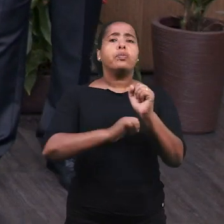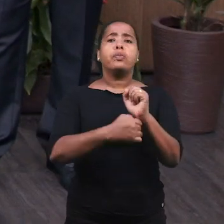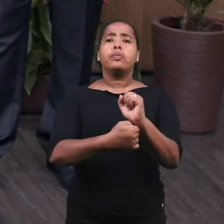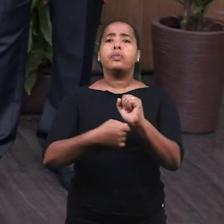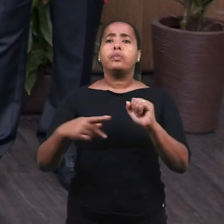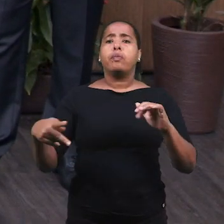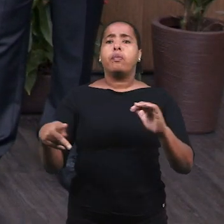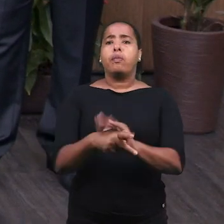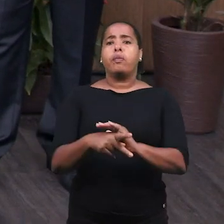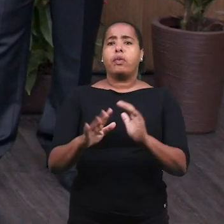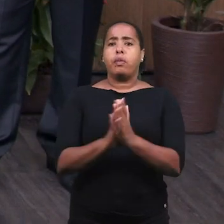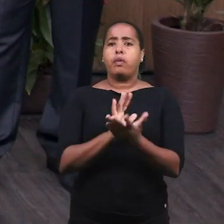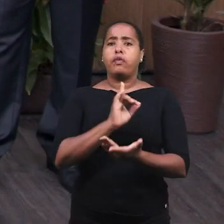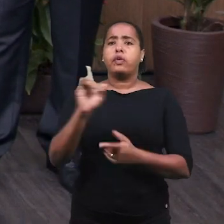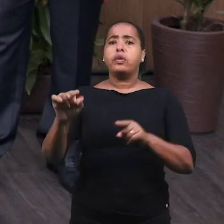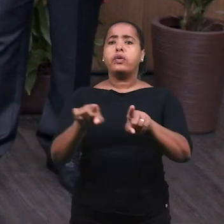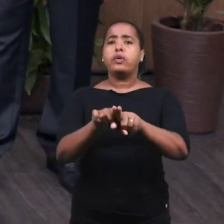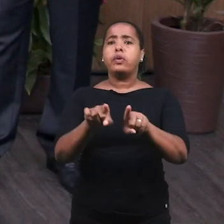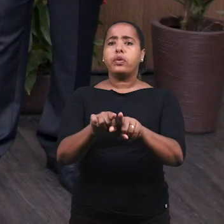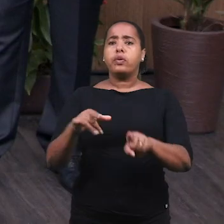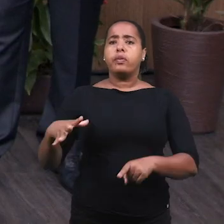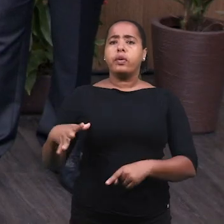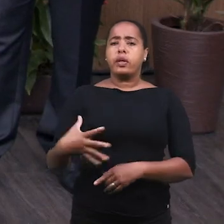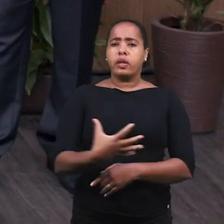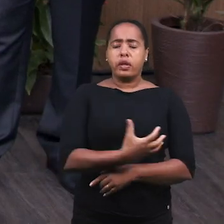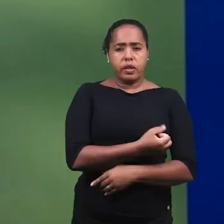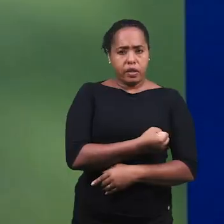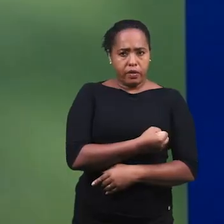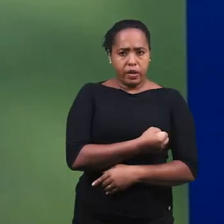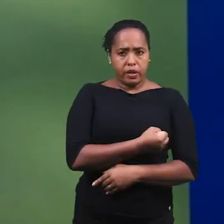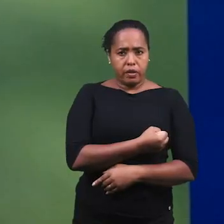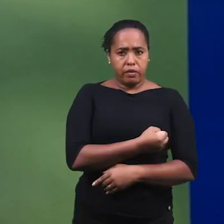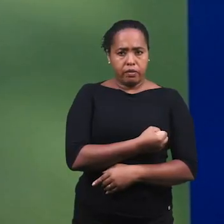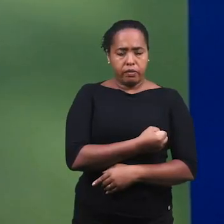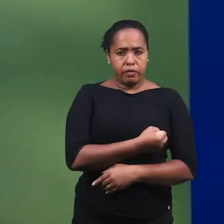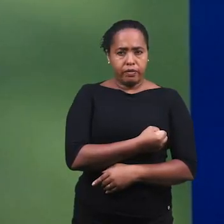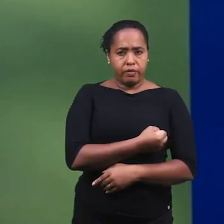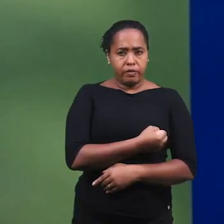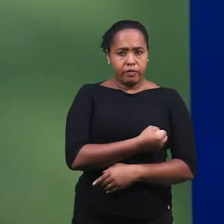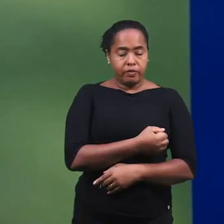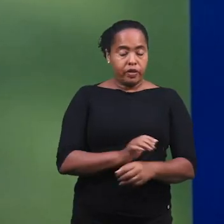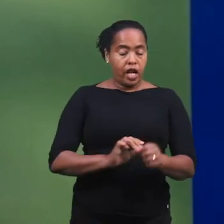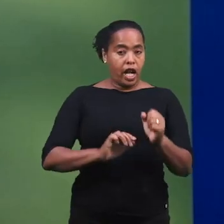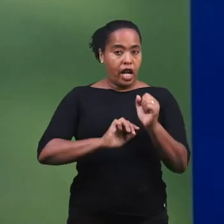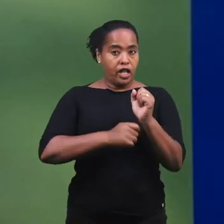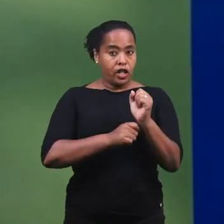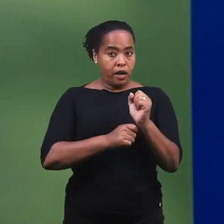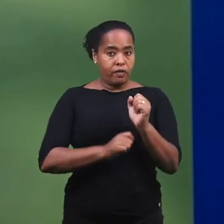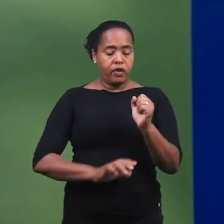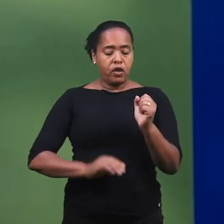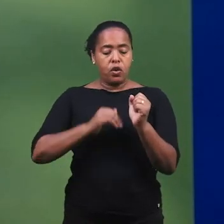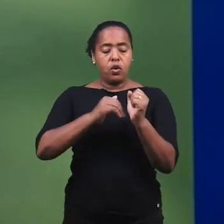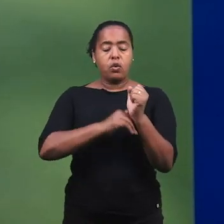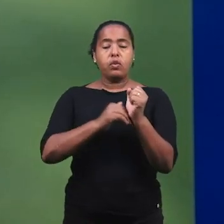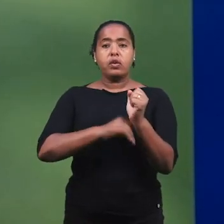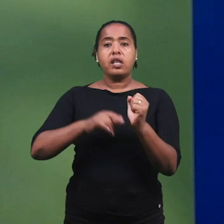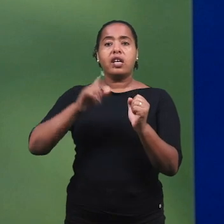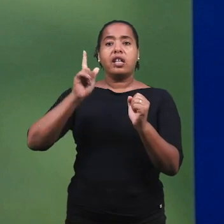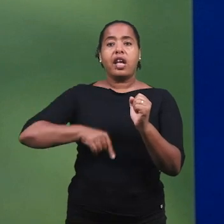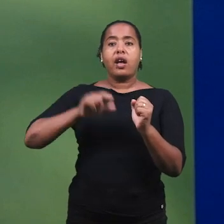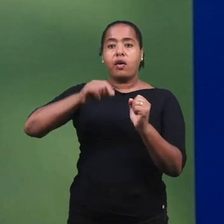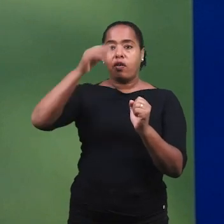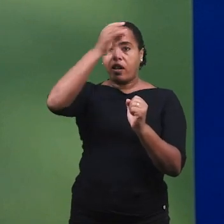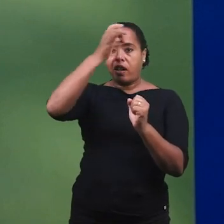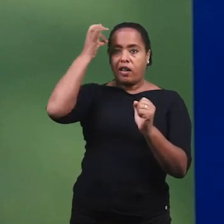эту тайну Слова Божия и спасения. И ключ заключен в том,